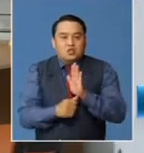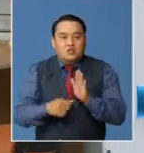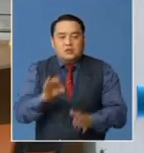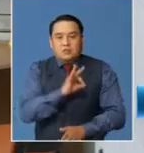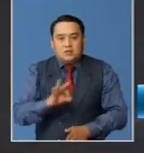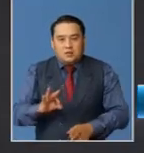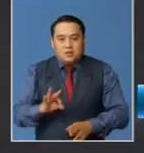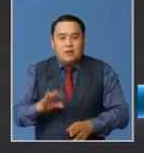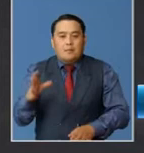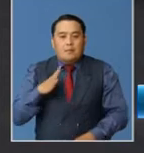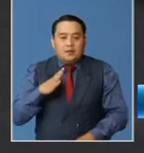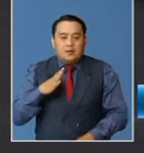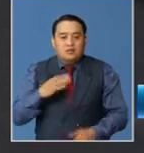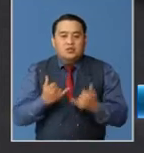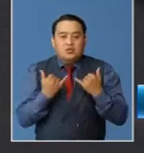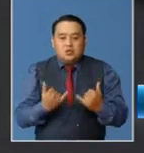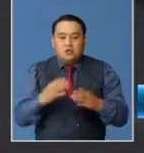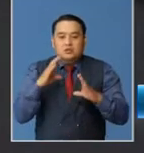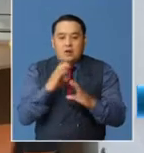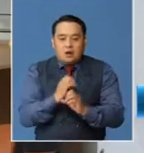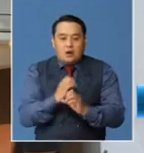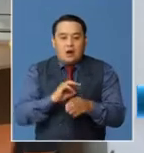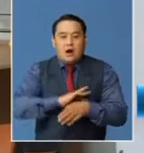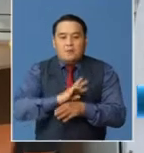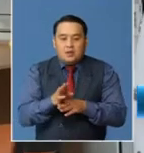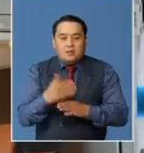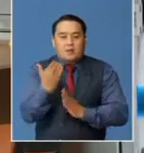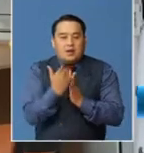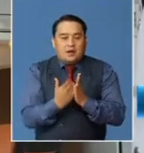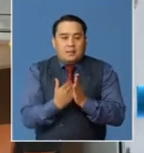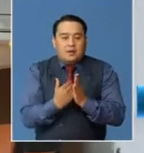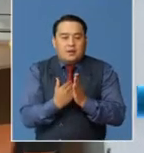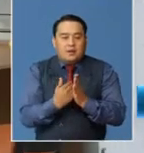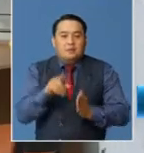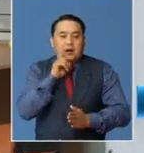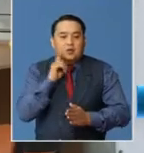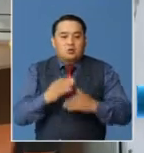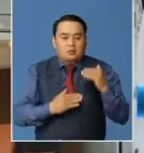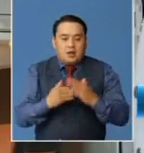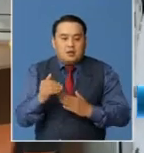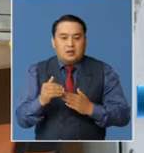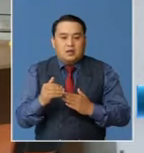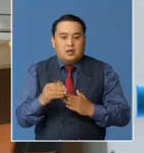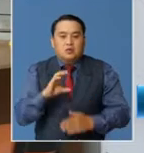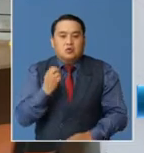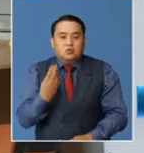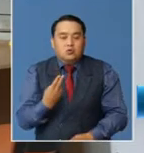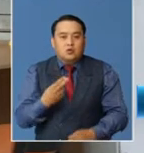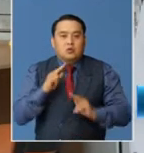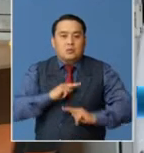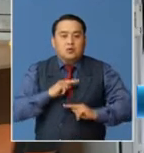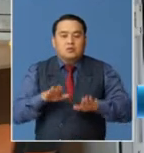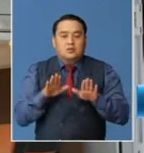года было. Сейчас уменьшили, охватили по программе по молодежной практике, по социальным рабочим